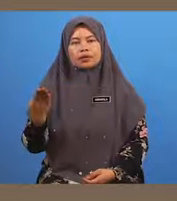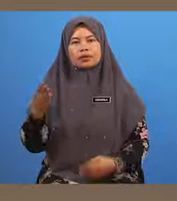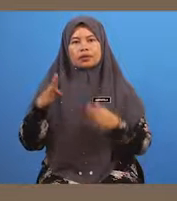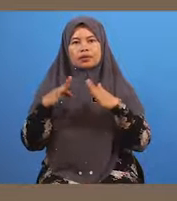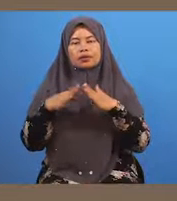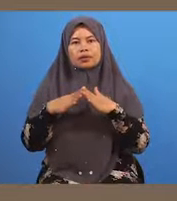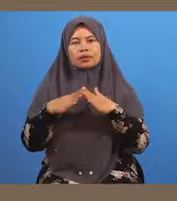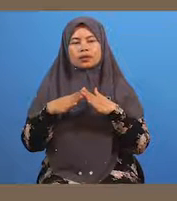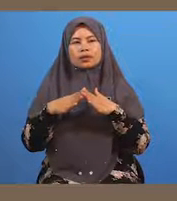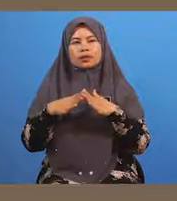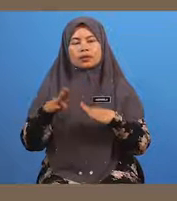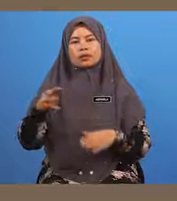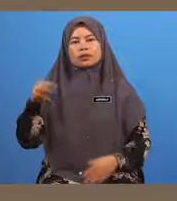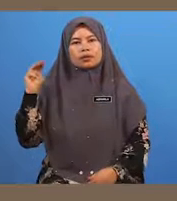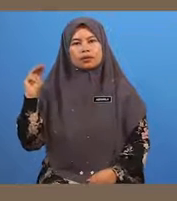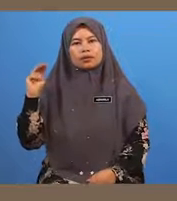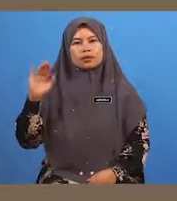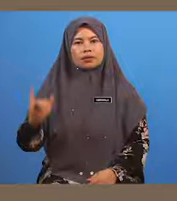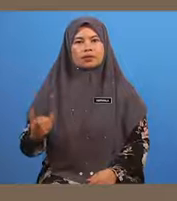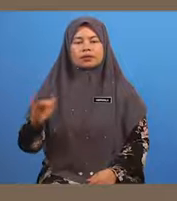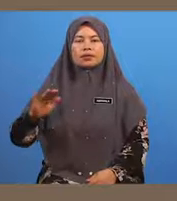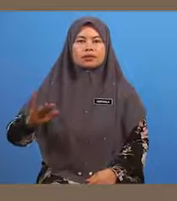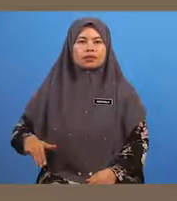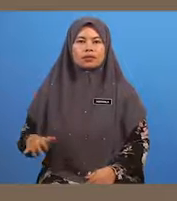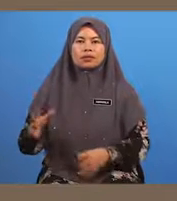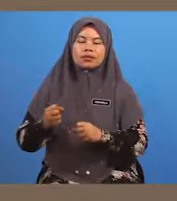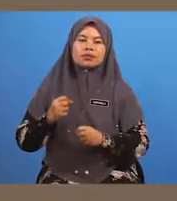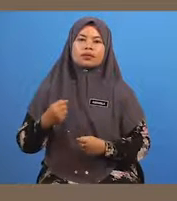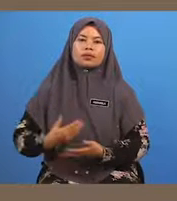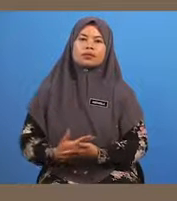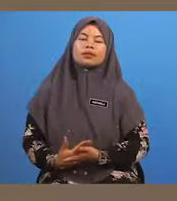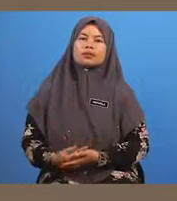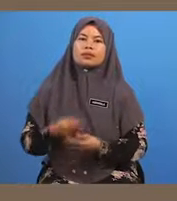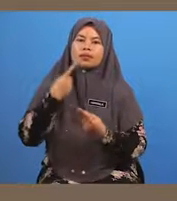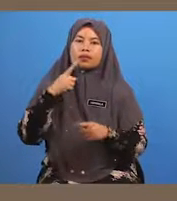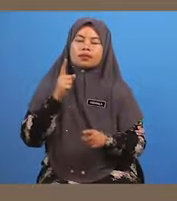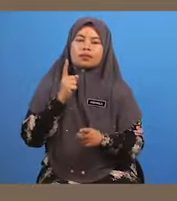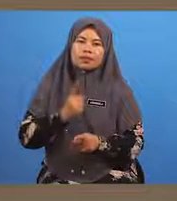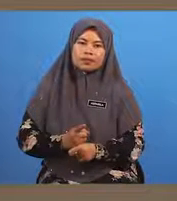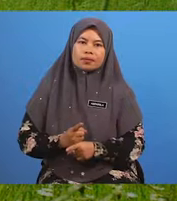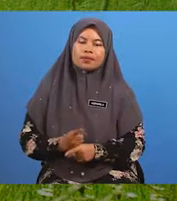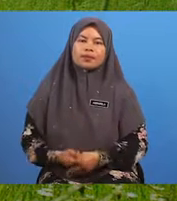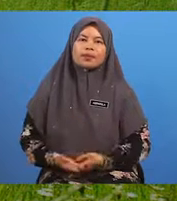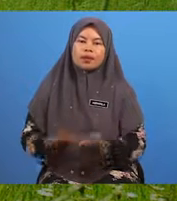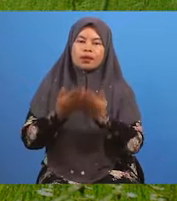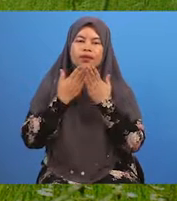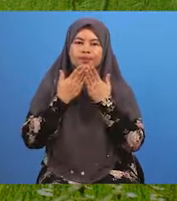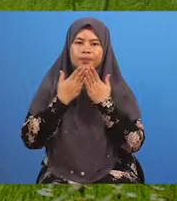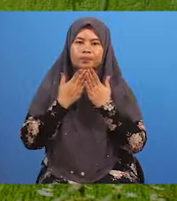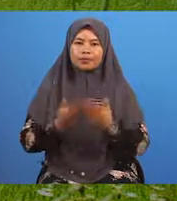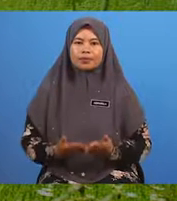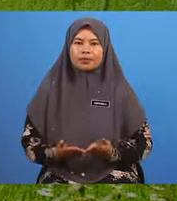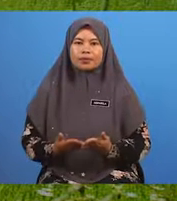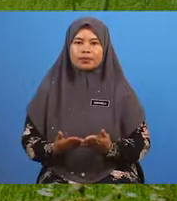bagi mereka yang tidak dikurniakan zuriat. Jawapan ini betul. Alhamdulillah, murid-murid dapat menjawab